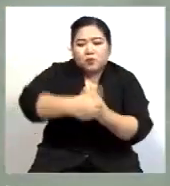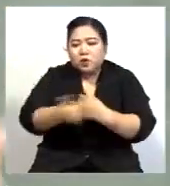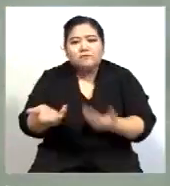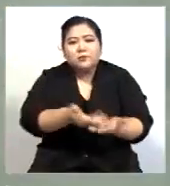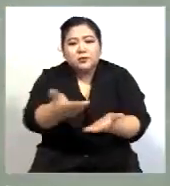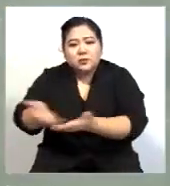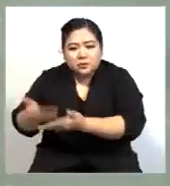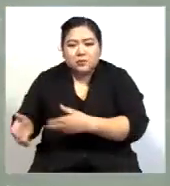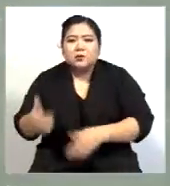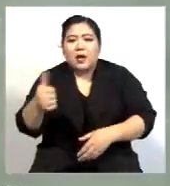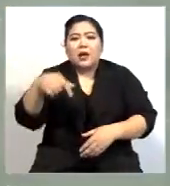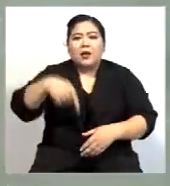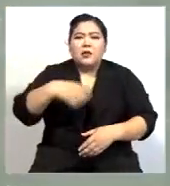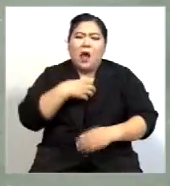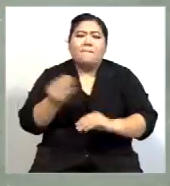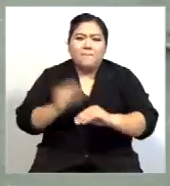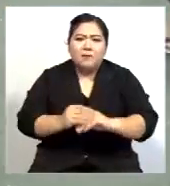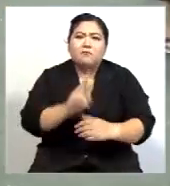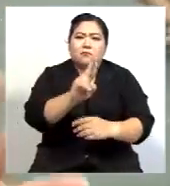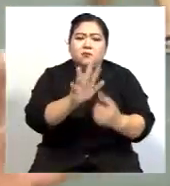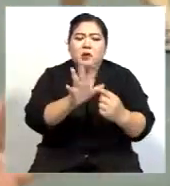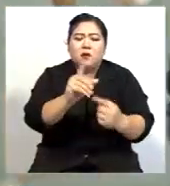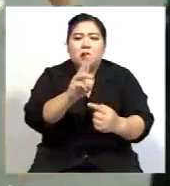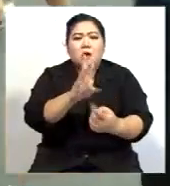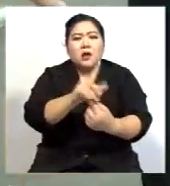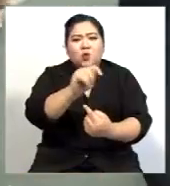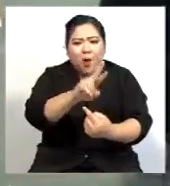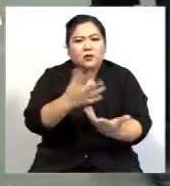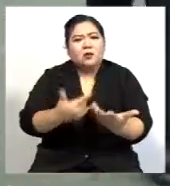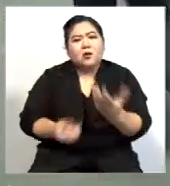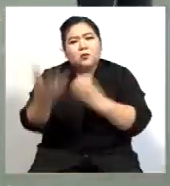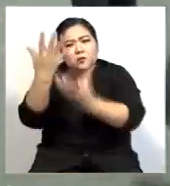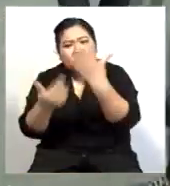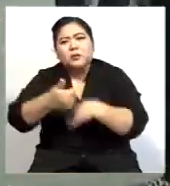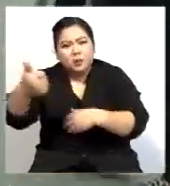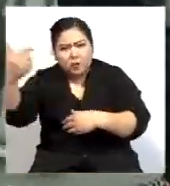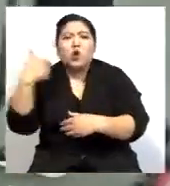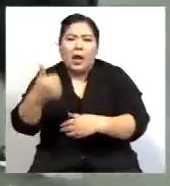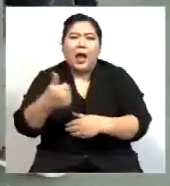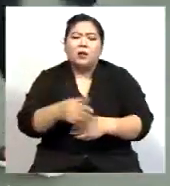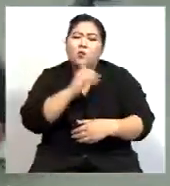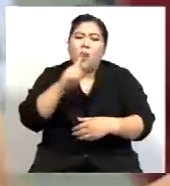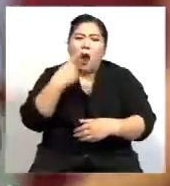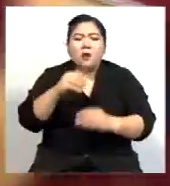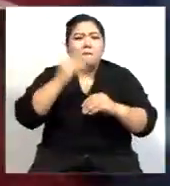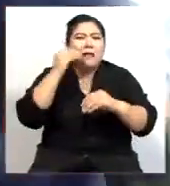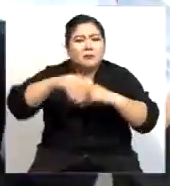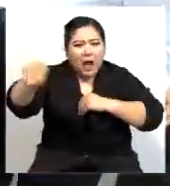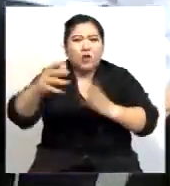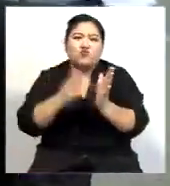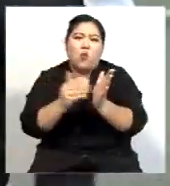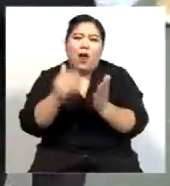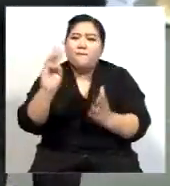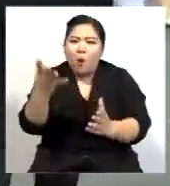ที่ราชวัตรมั่งที่สวนสันติชัยปราการมั่งที่ไหนๆมั่งแต่เราก็คิดว่าเพราะเรามีธุระเราไม่อาจไปช่วงเวลานั้นได้เราก็เลยมาตร